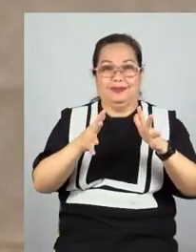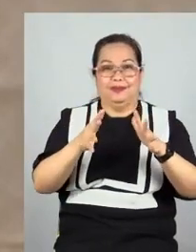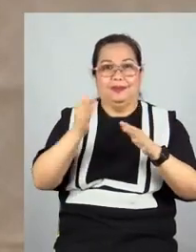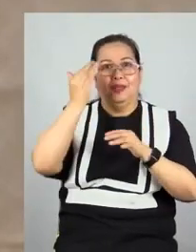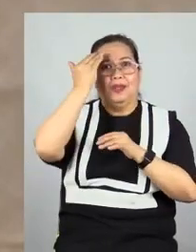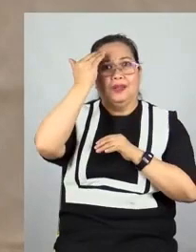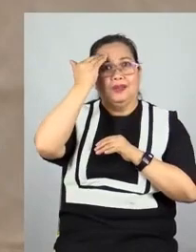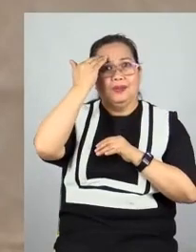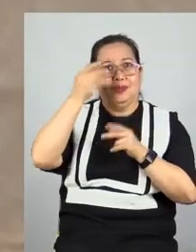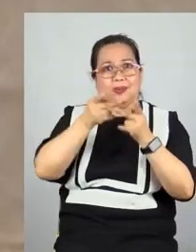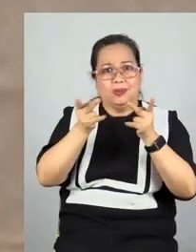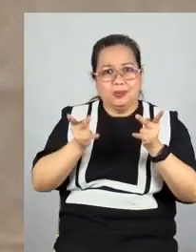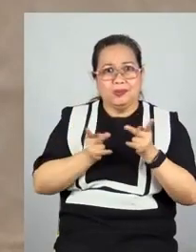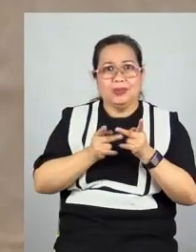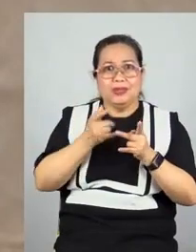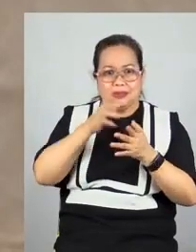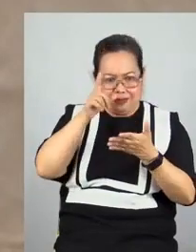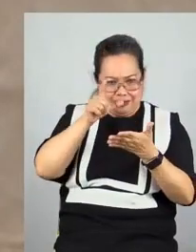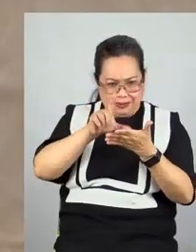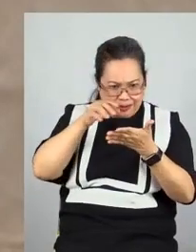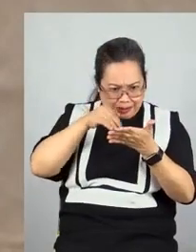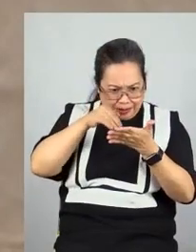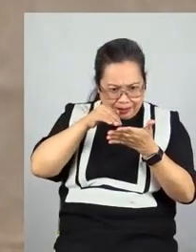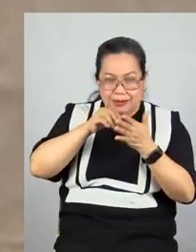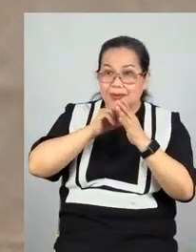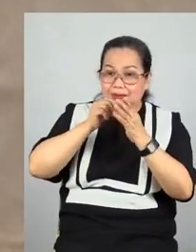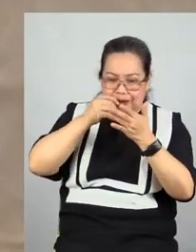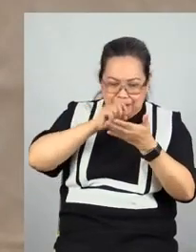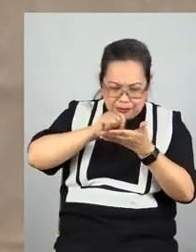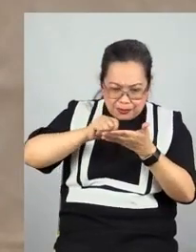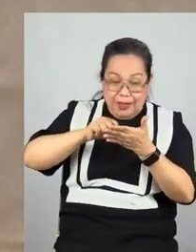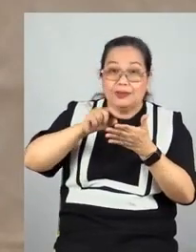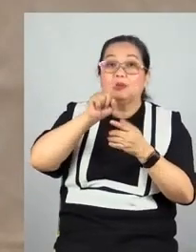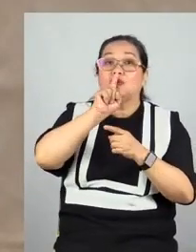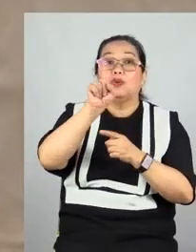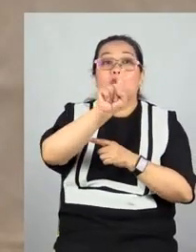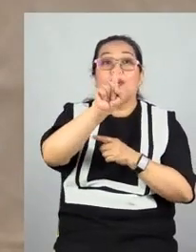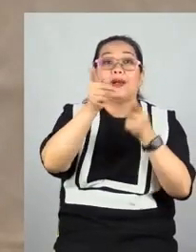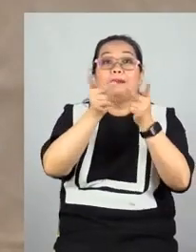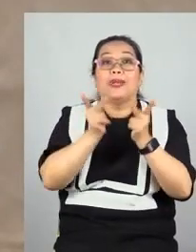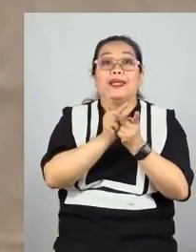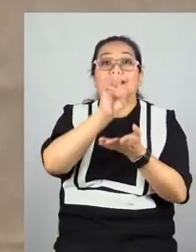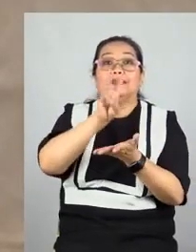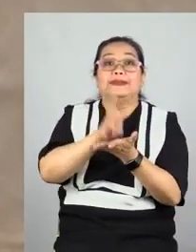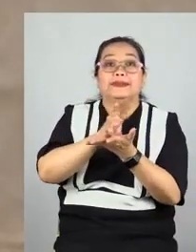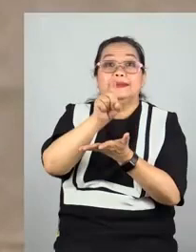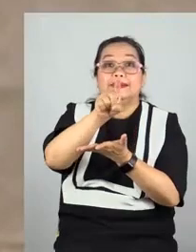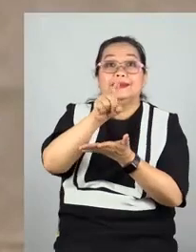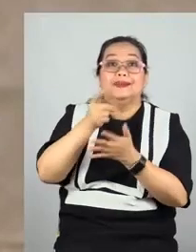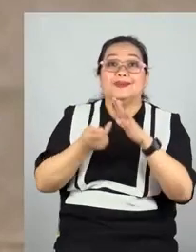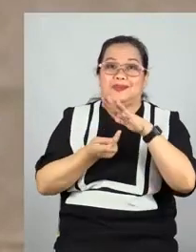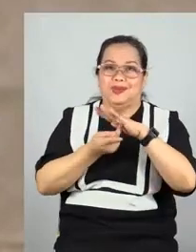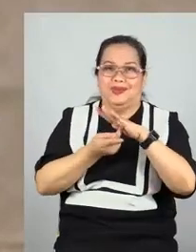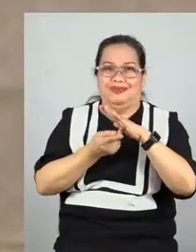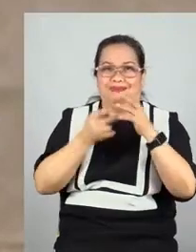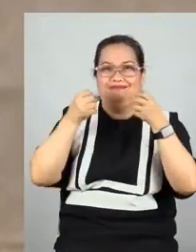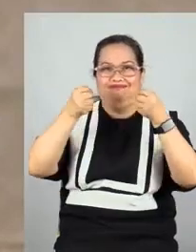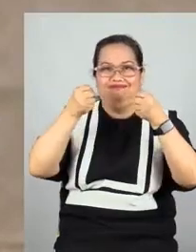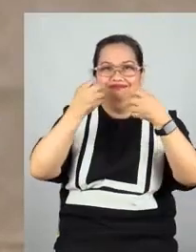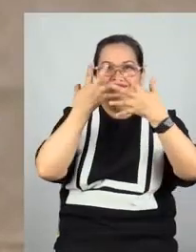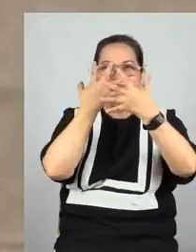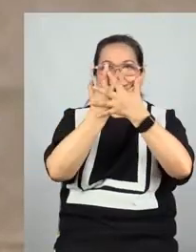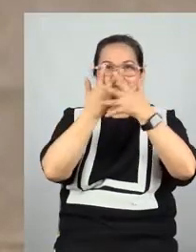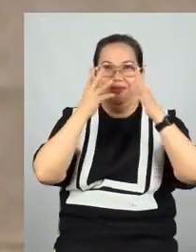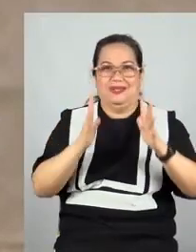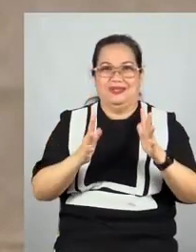dahil pinag-aaralan po natin ngayon, di ba, ang Ephesians. Nung sinulat niya ang Ephesians, sinulat